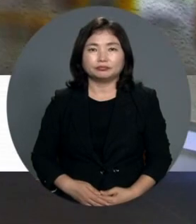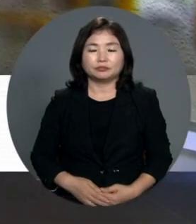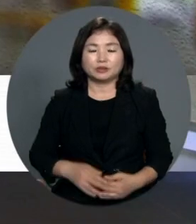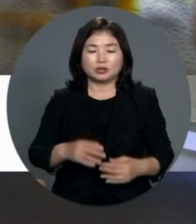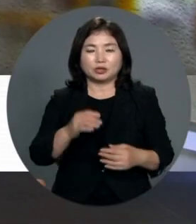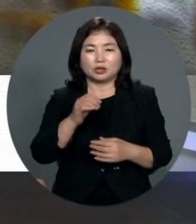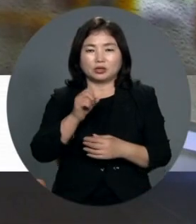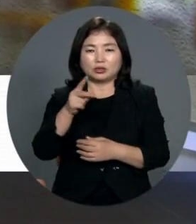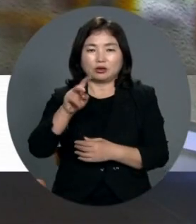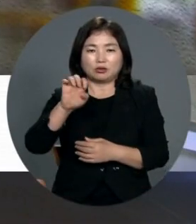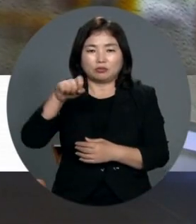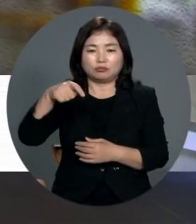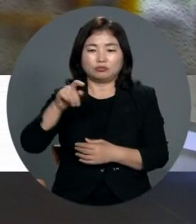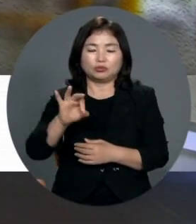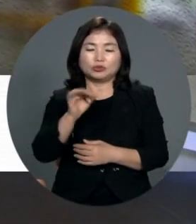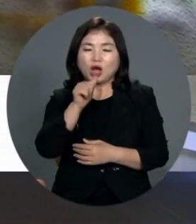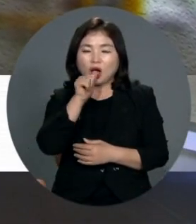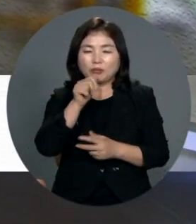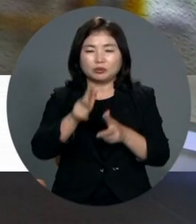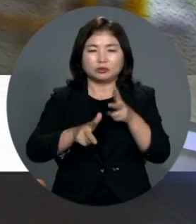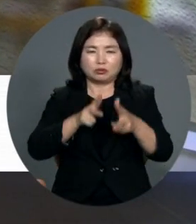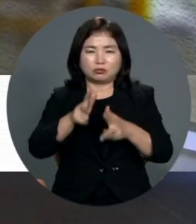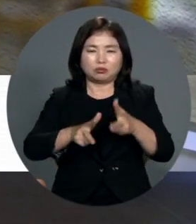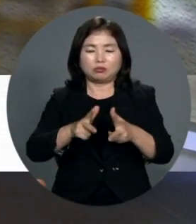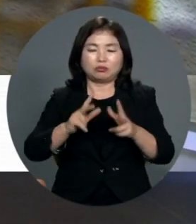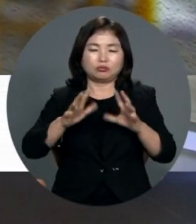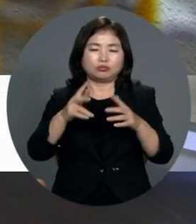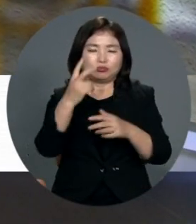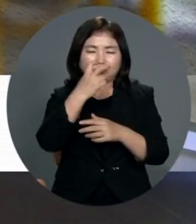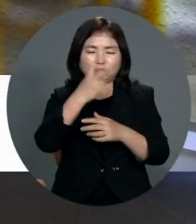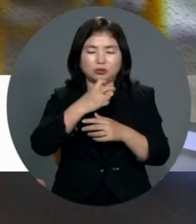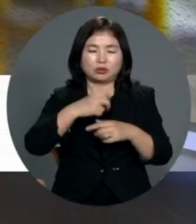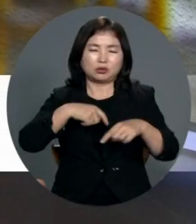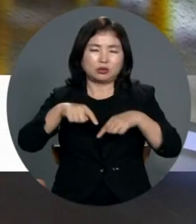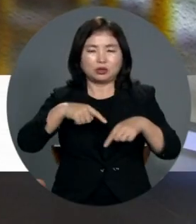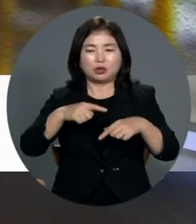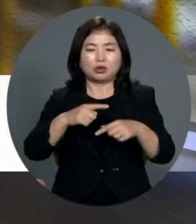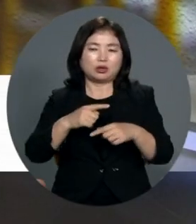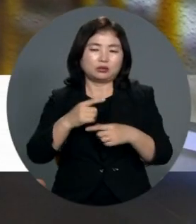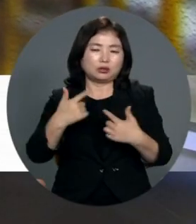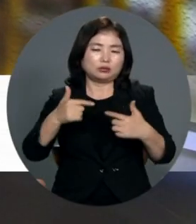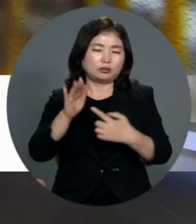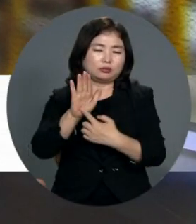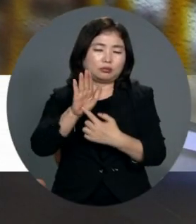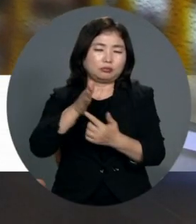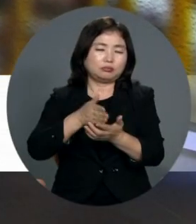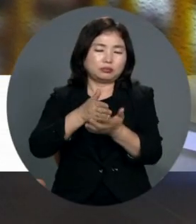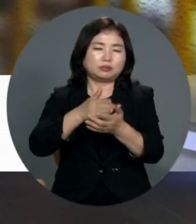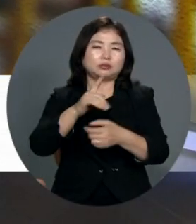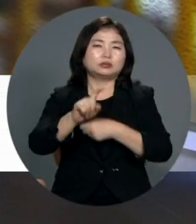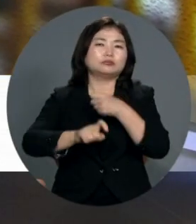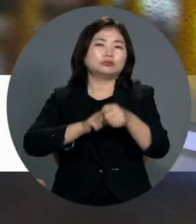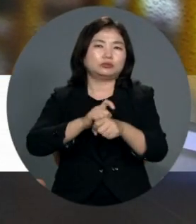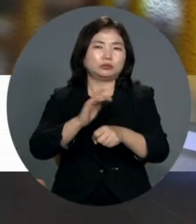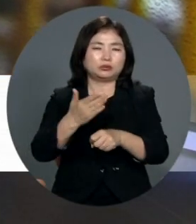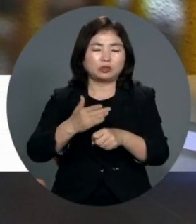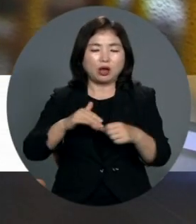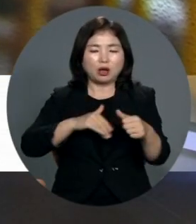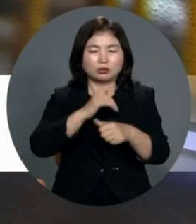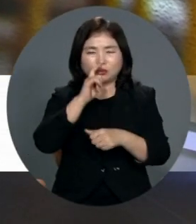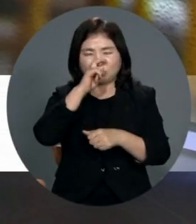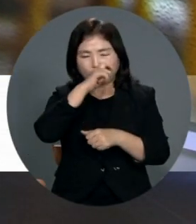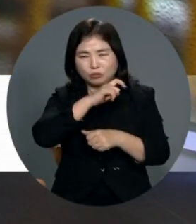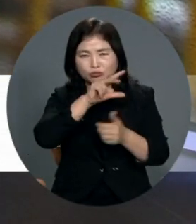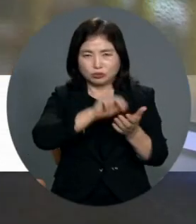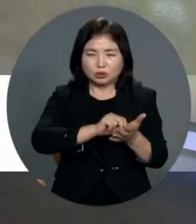영풍 석포재련소가 국정감사의 단골 소재로 등장한 지 벌써 10년이 넘었습니다. 수년째 이어진 환경오염